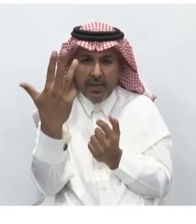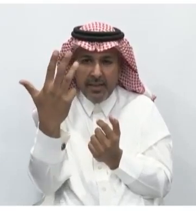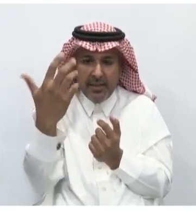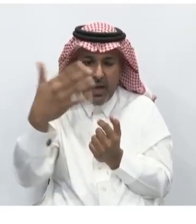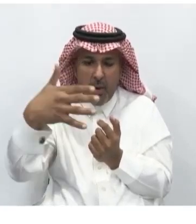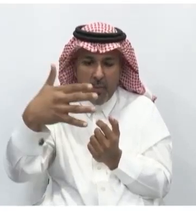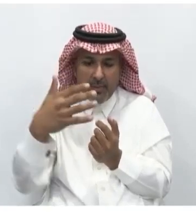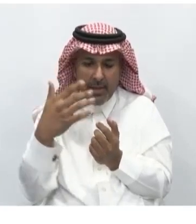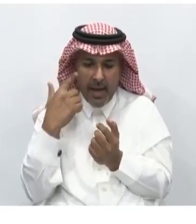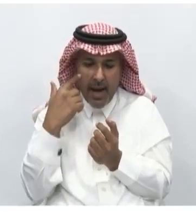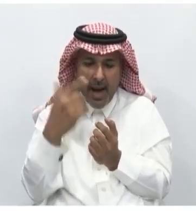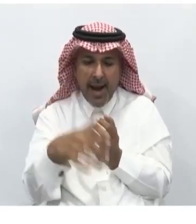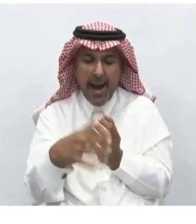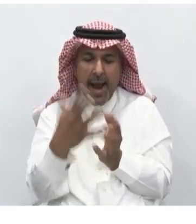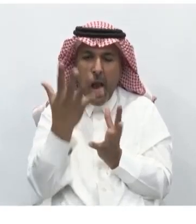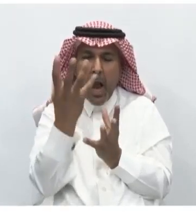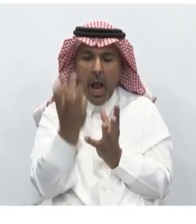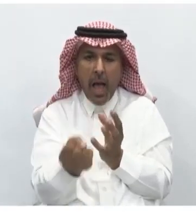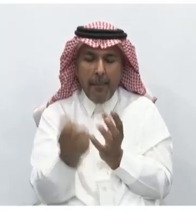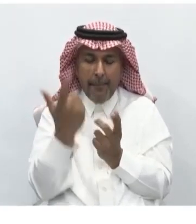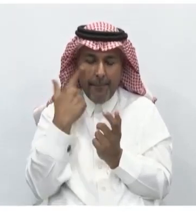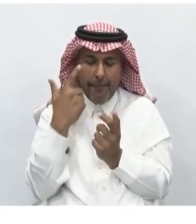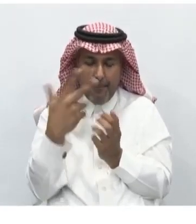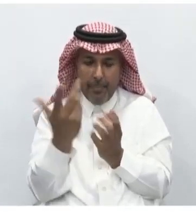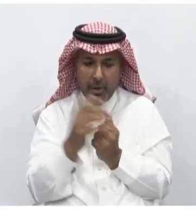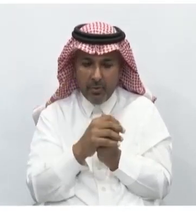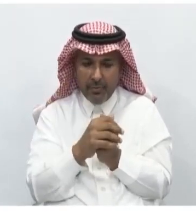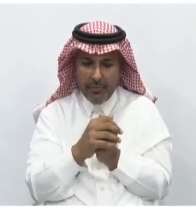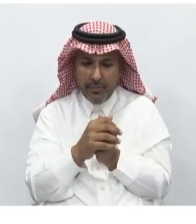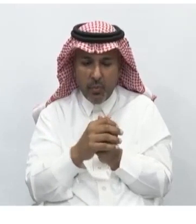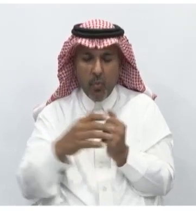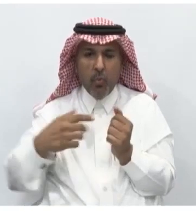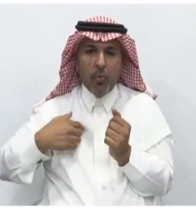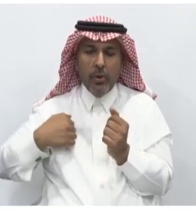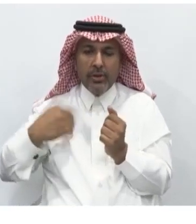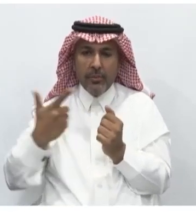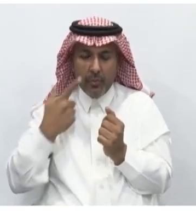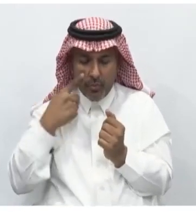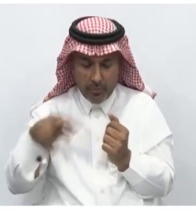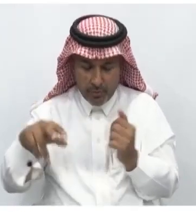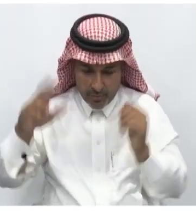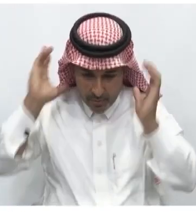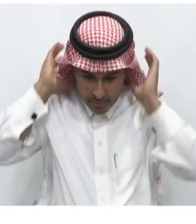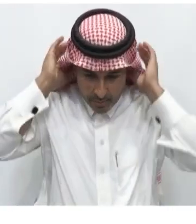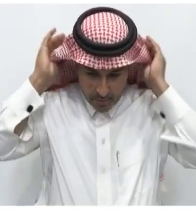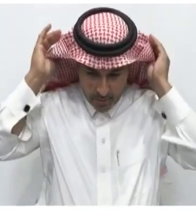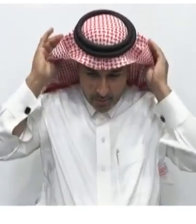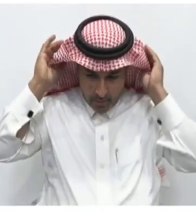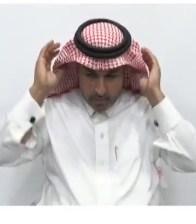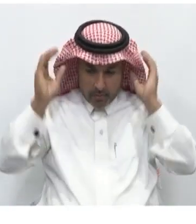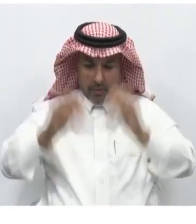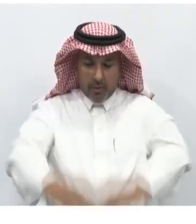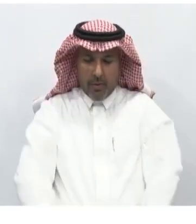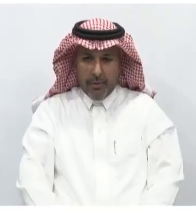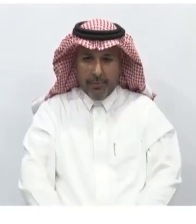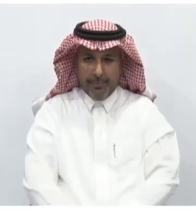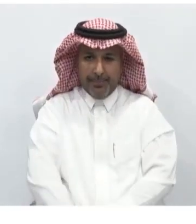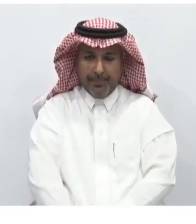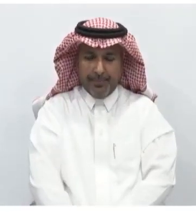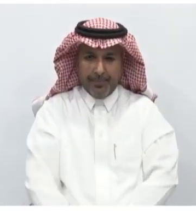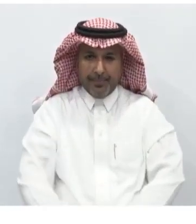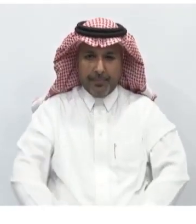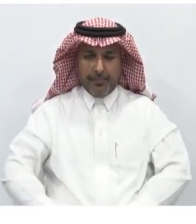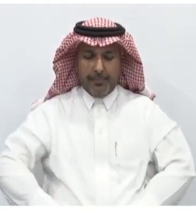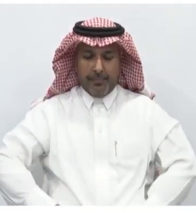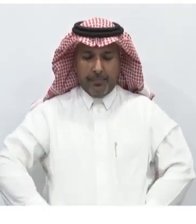الملح المائي. وأيضًا ما اسمه. لنقم بتحليل المسألة. أعطيت